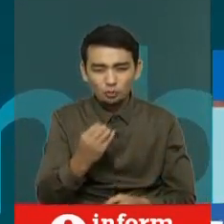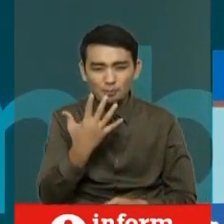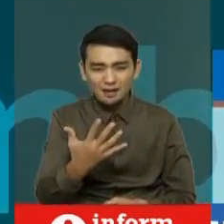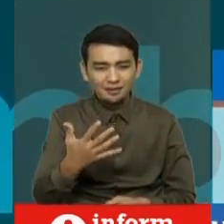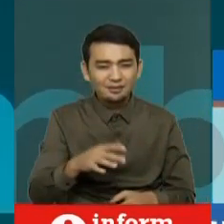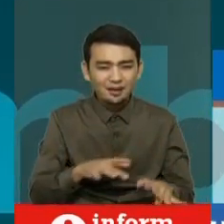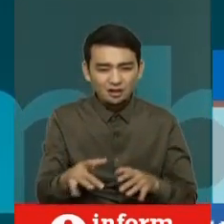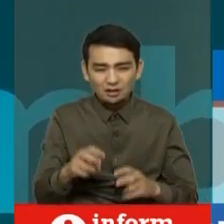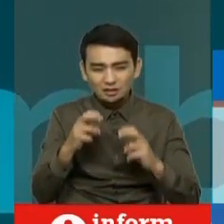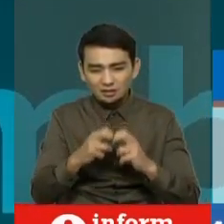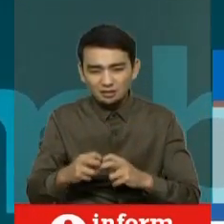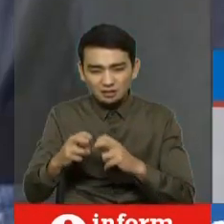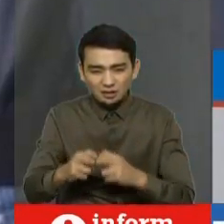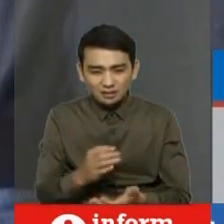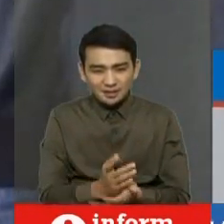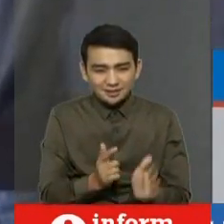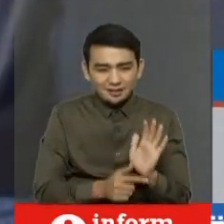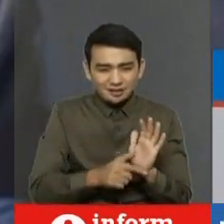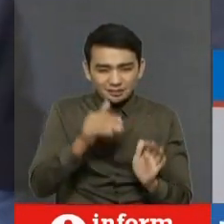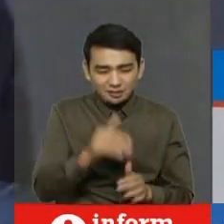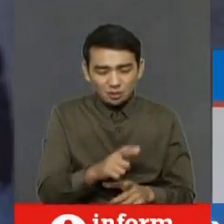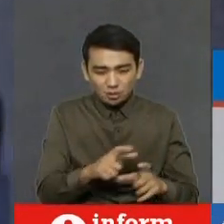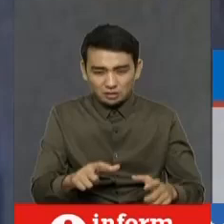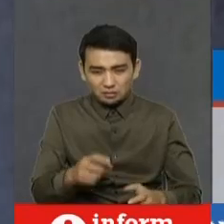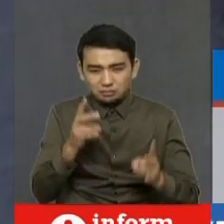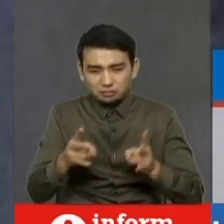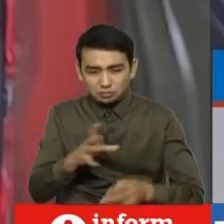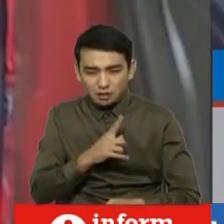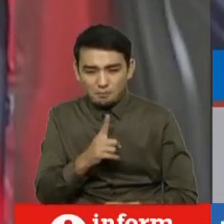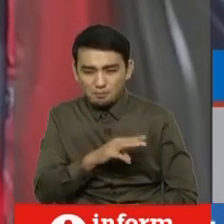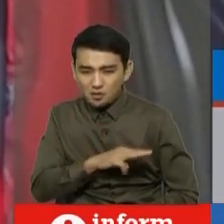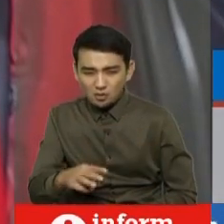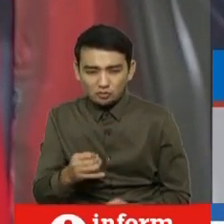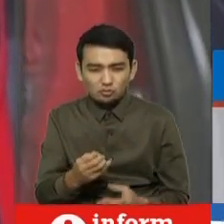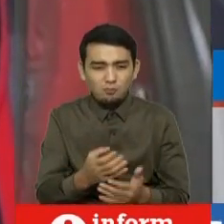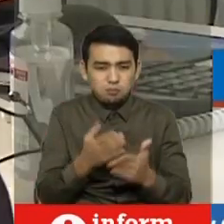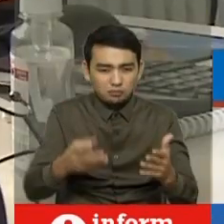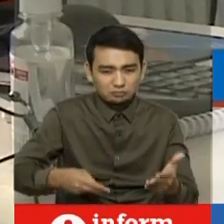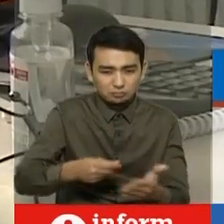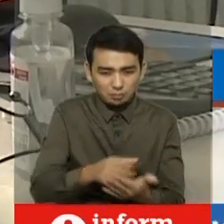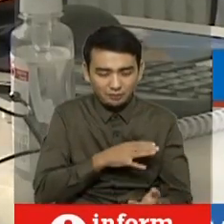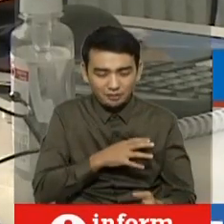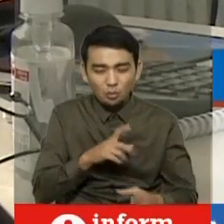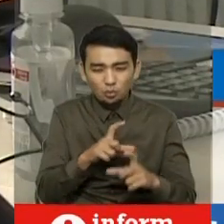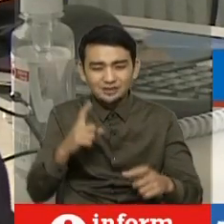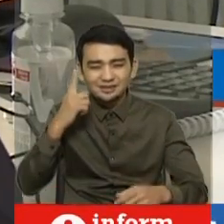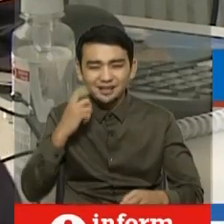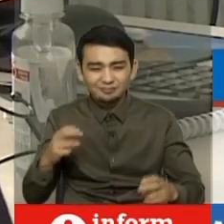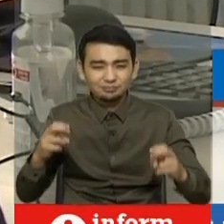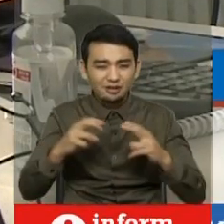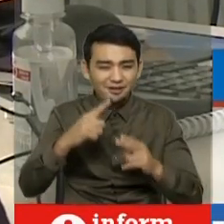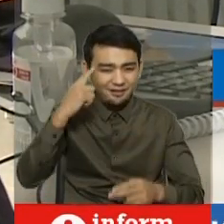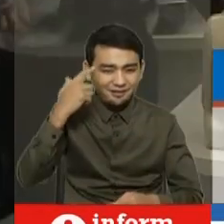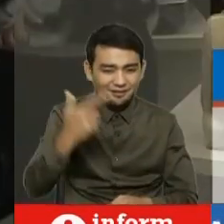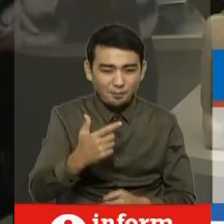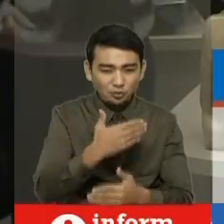В каждой было до 70 пострадавших, которые отдали мошенникам по 1 миллиону тенге и больше. Люди знают о финпирамидах, но отсутствие финансовой грамотности, нужда